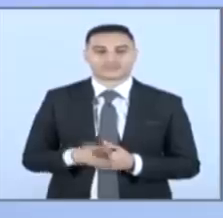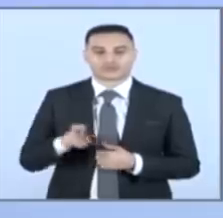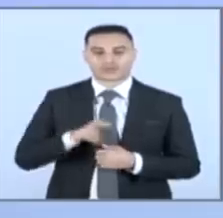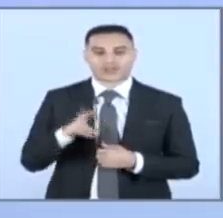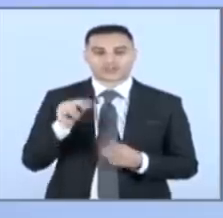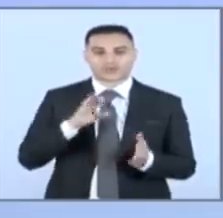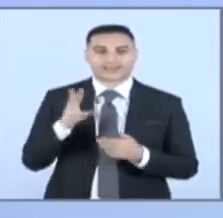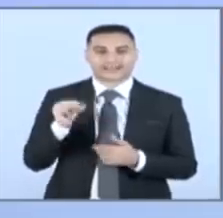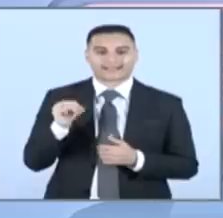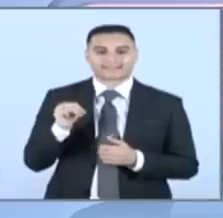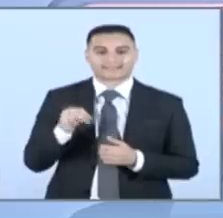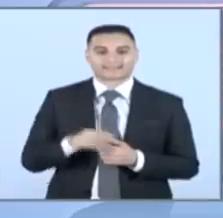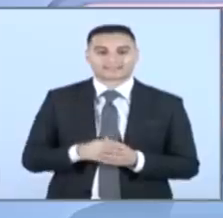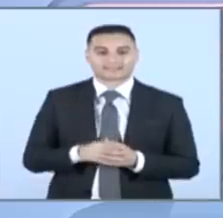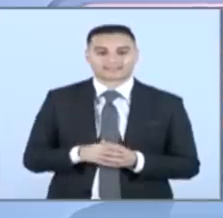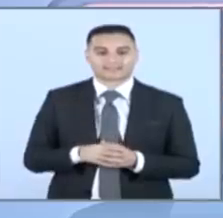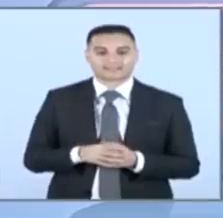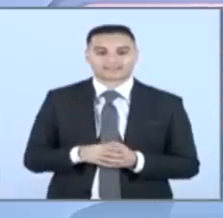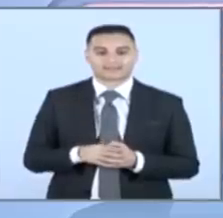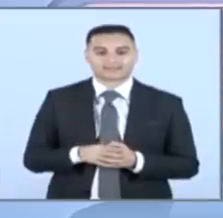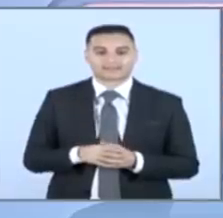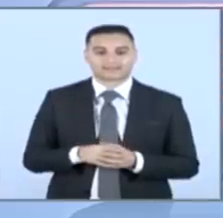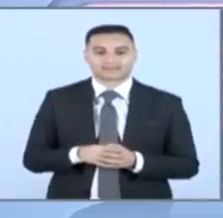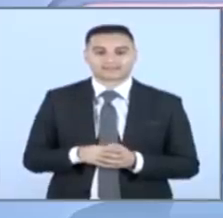سؤال ب 20 نقطه ولا ب 30 نقطه؟ ايه